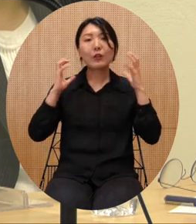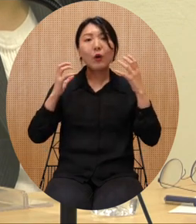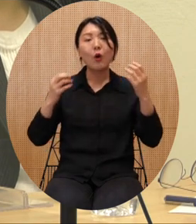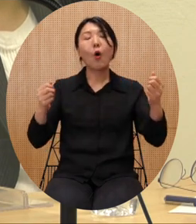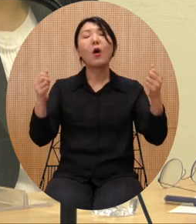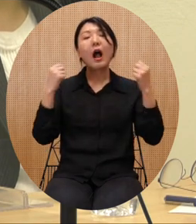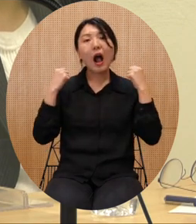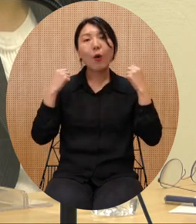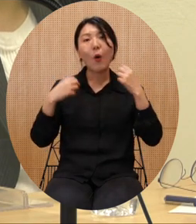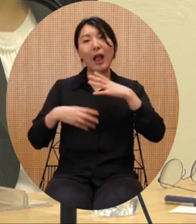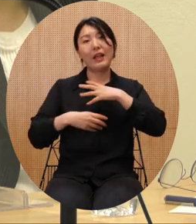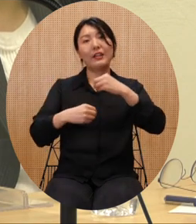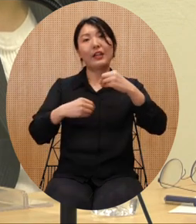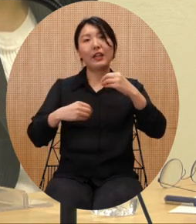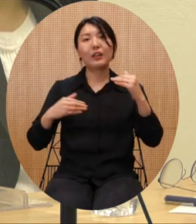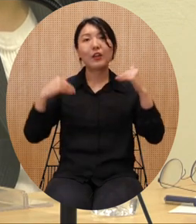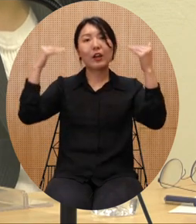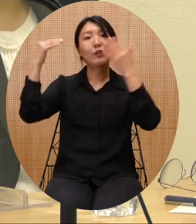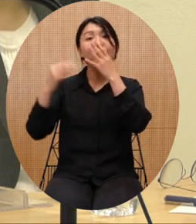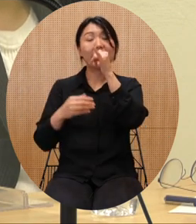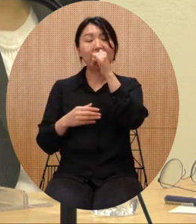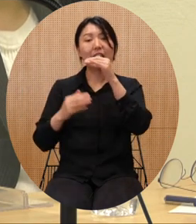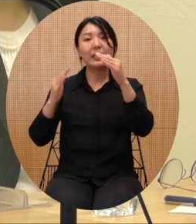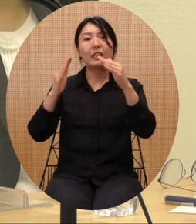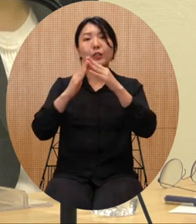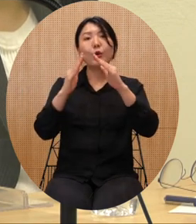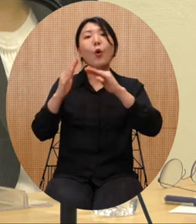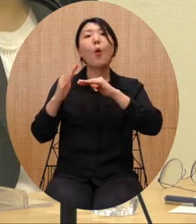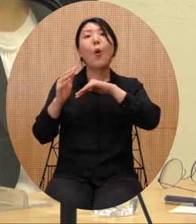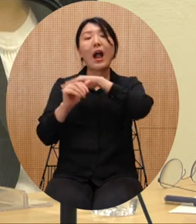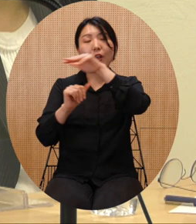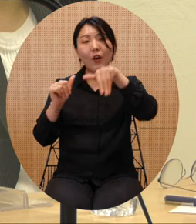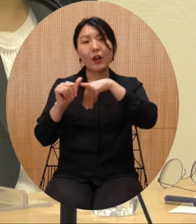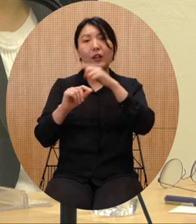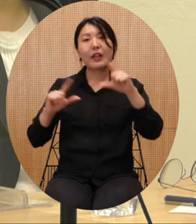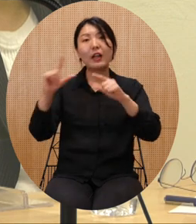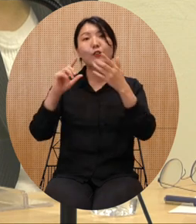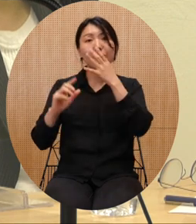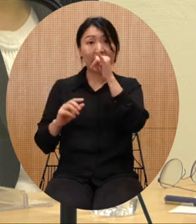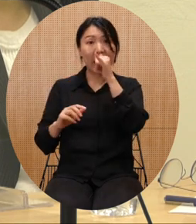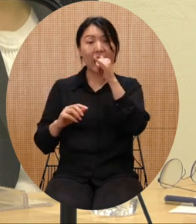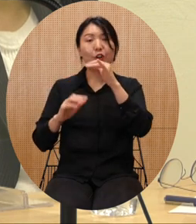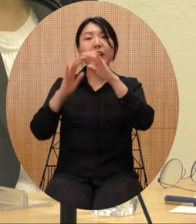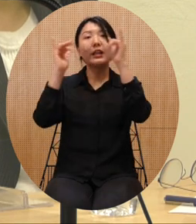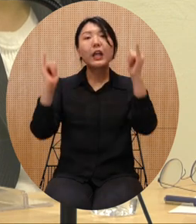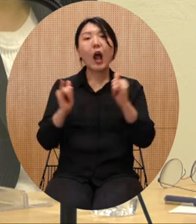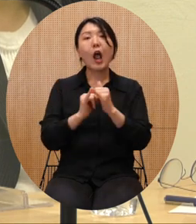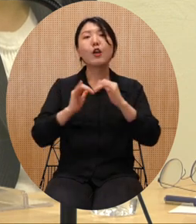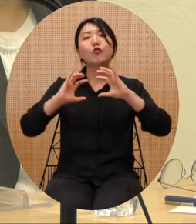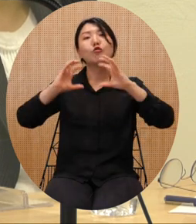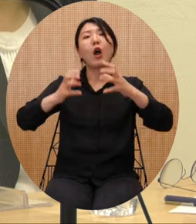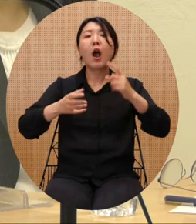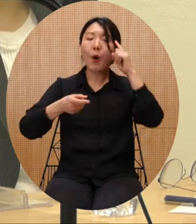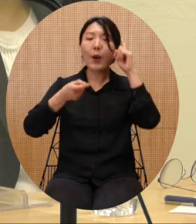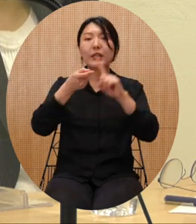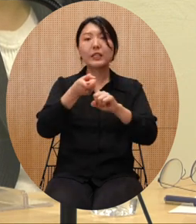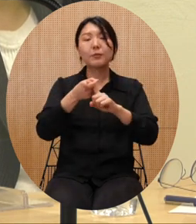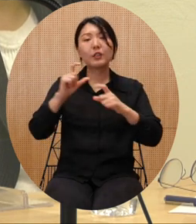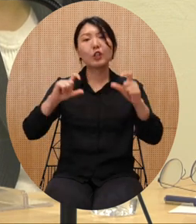아동이 건강하고 안전하게 성장할 수 있는 주거 환경에서 생활할 수 있도록 우리 사회와 국가의